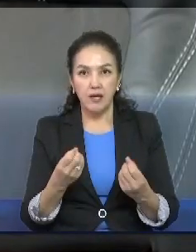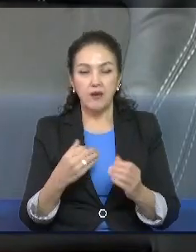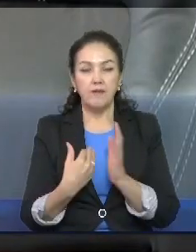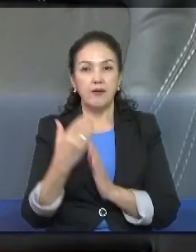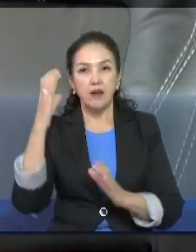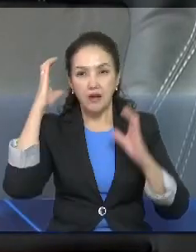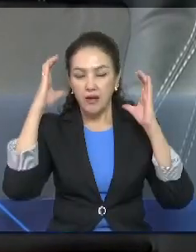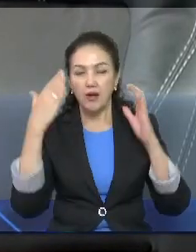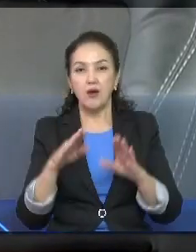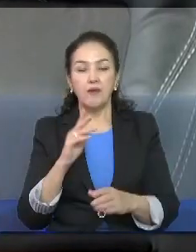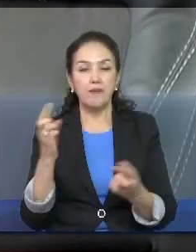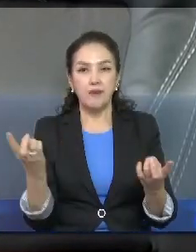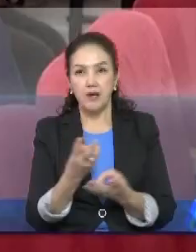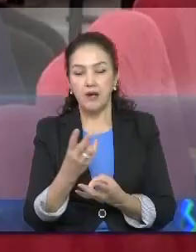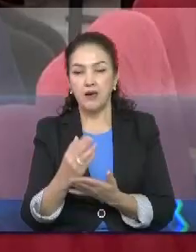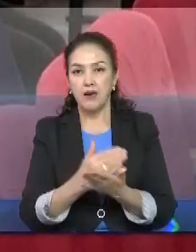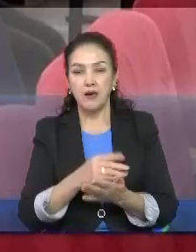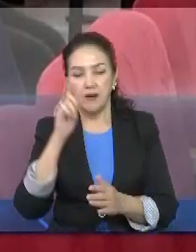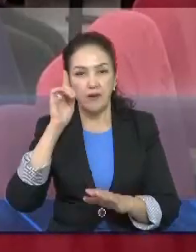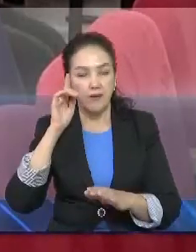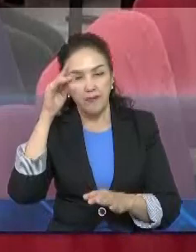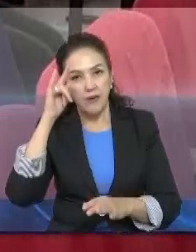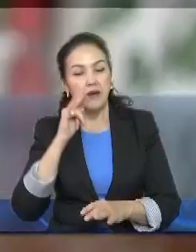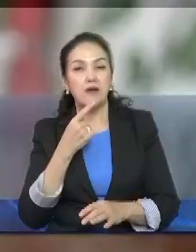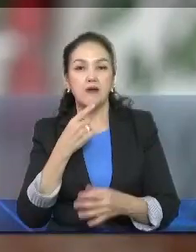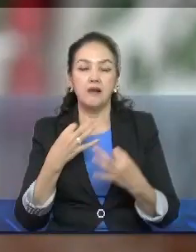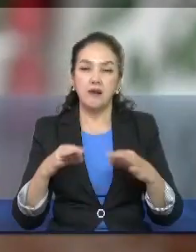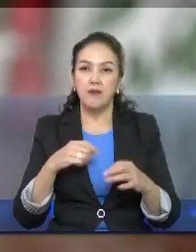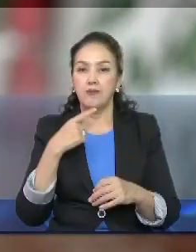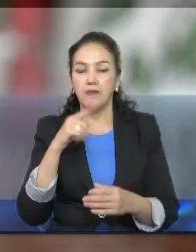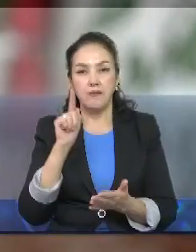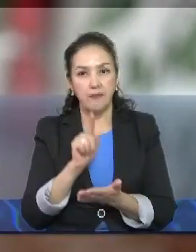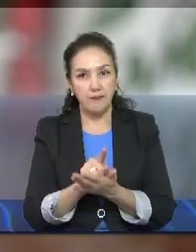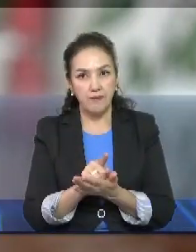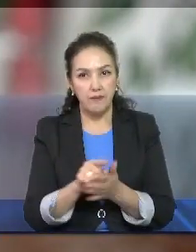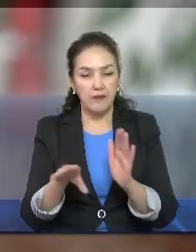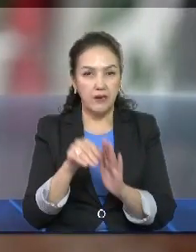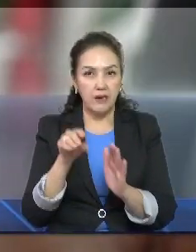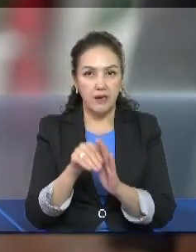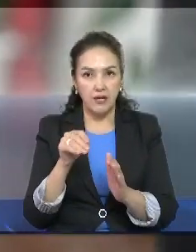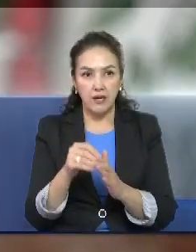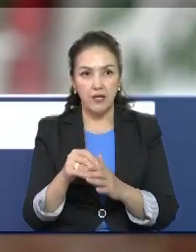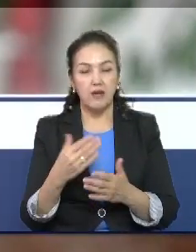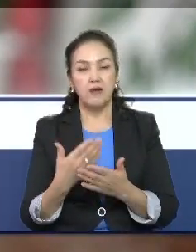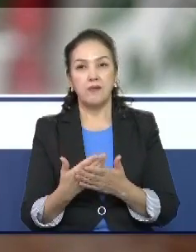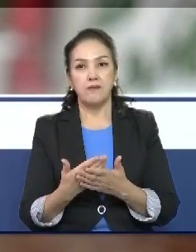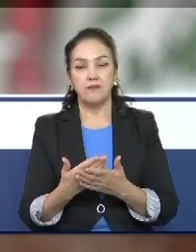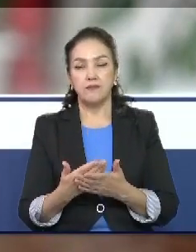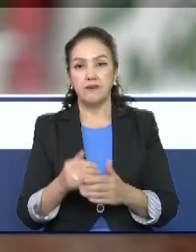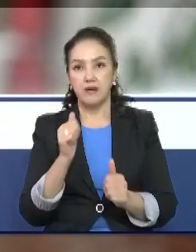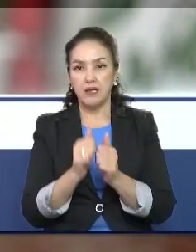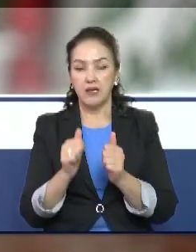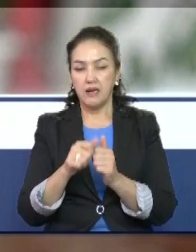жоғары білімді болуы шарт, мемлекеттік тілді де еркін білуі тиіс. Жалпы іріктеудің объективтілігін қамтамасыз ету үшін